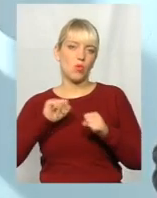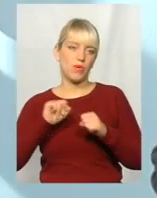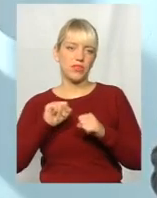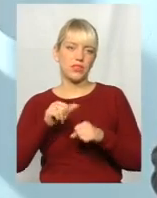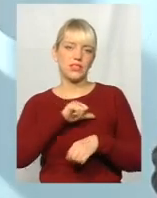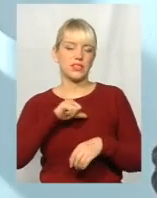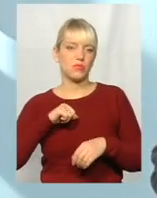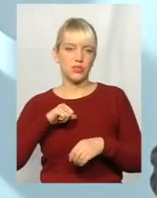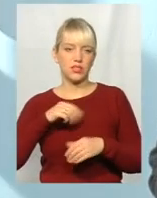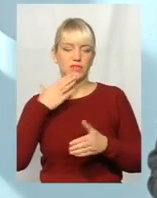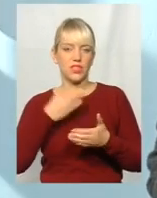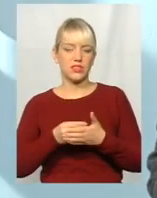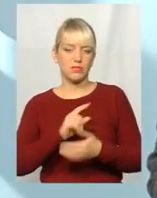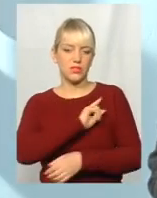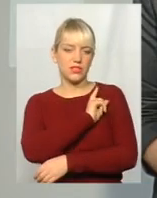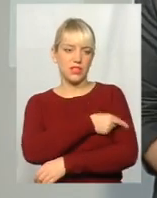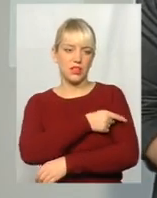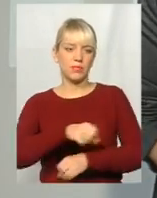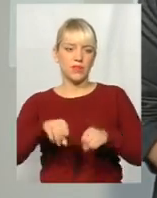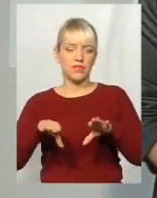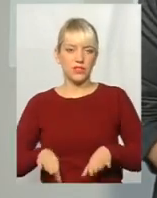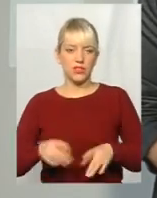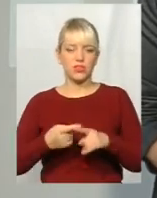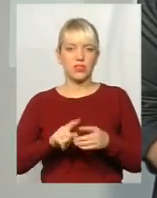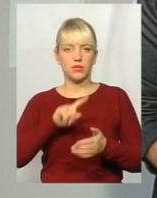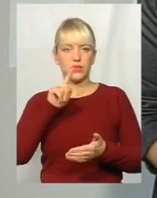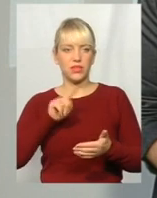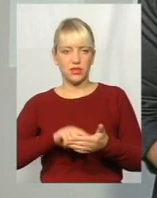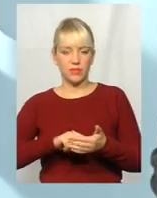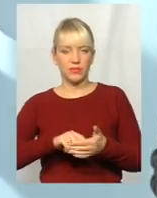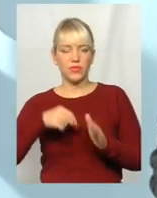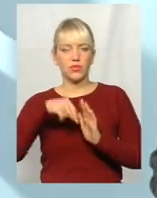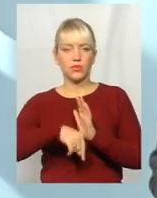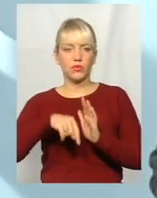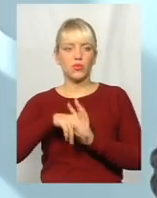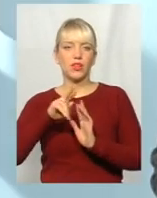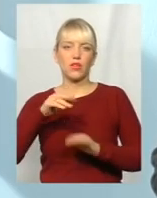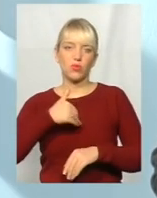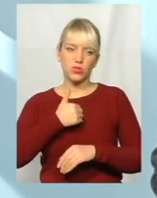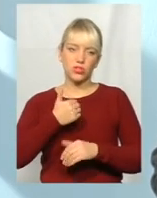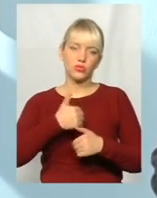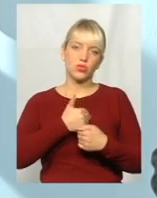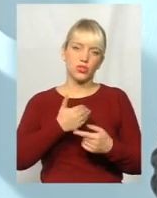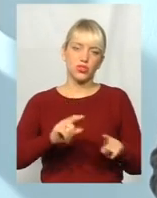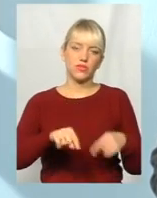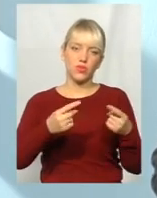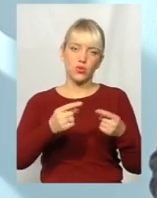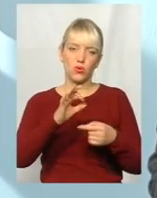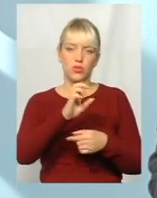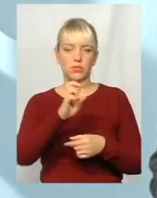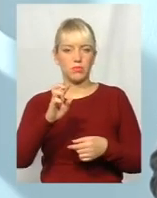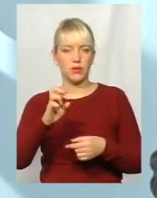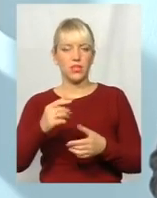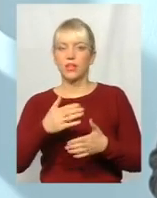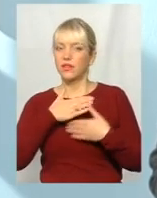можете самостійно власними силами вирішувати ці питання. Тобто, як хочеш, можете створювати ОСББ, не